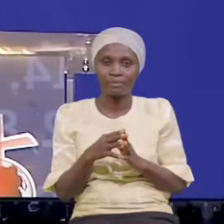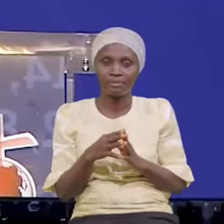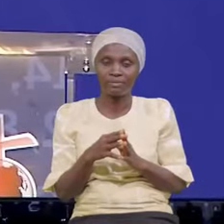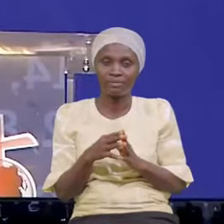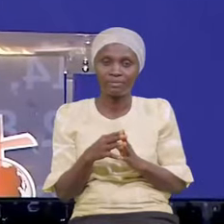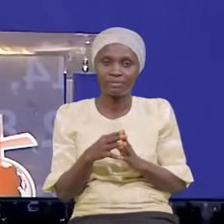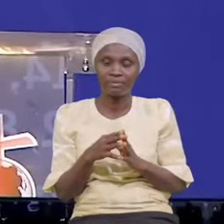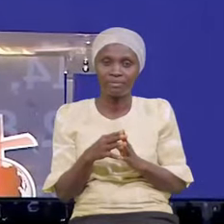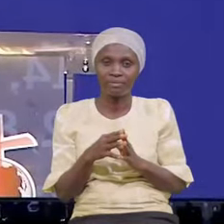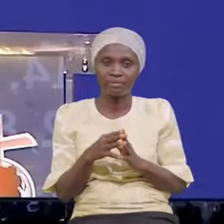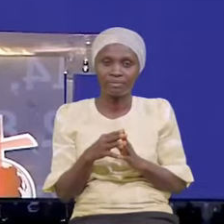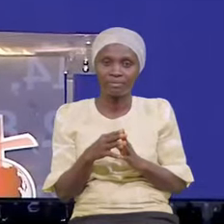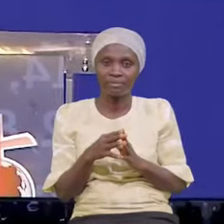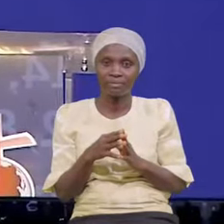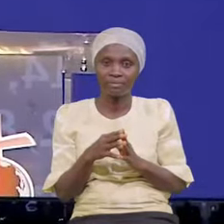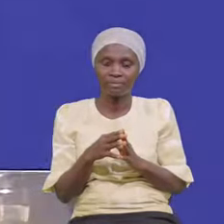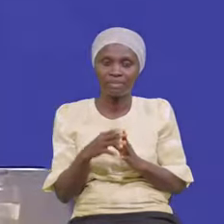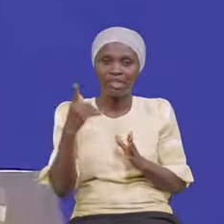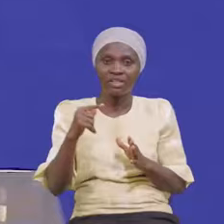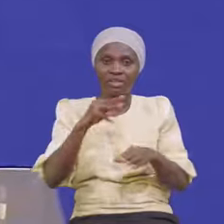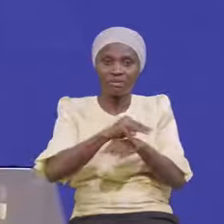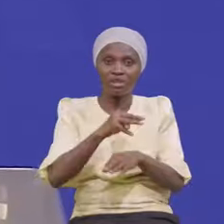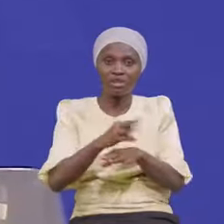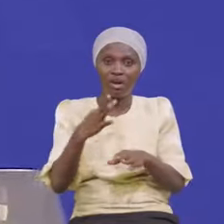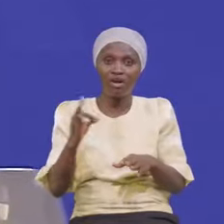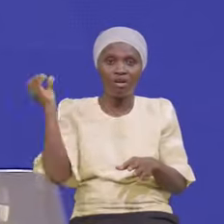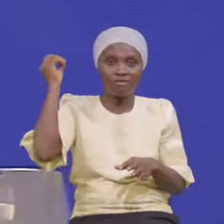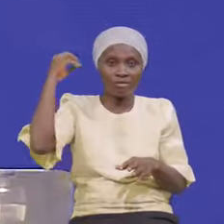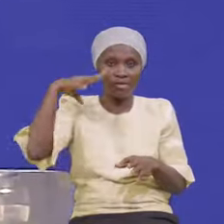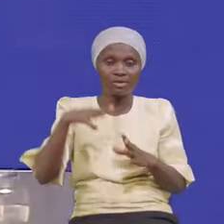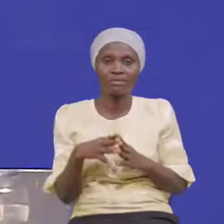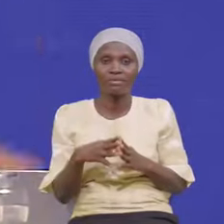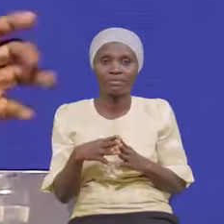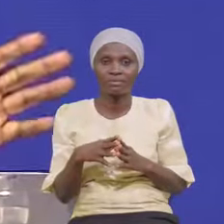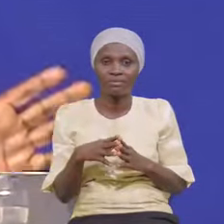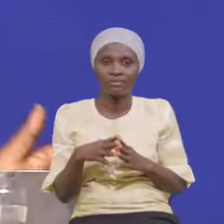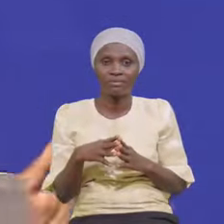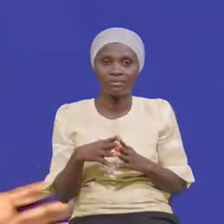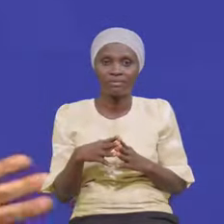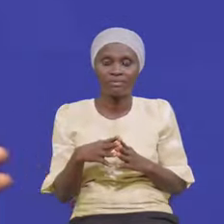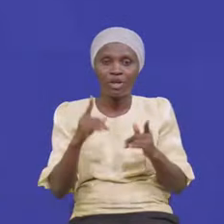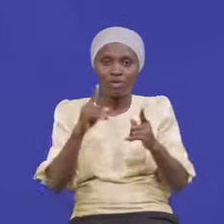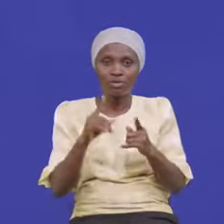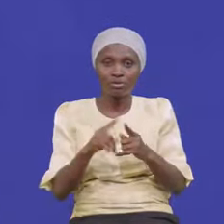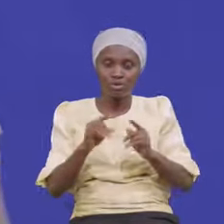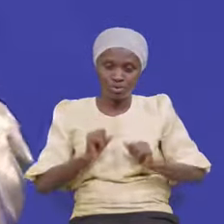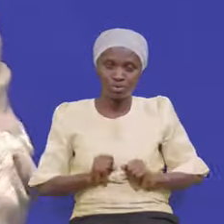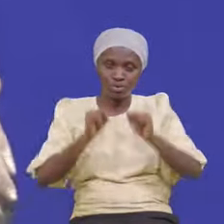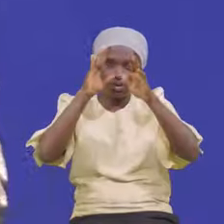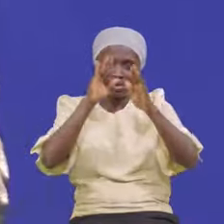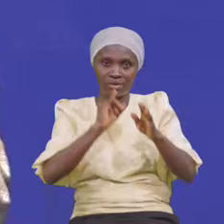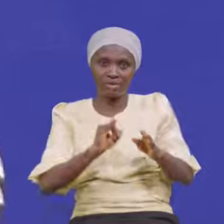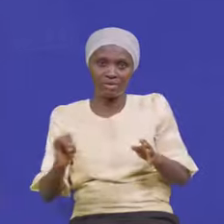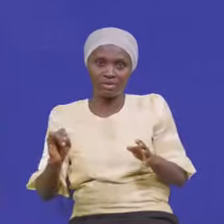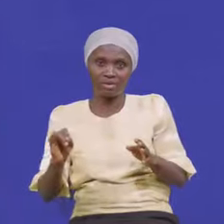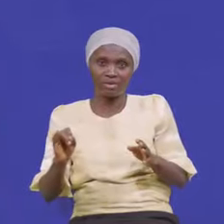కొరకై కృపా పరిచర్య. The ministry of grace. కృపా పరిచర్య. To surrendering men.